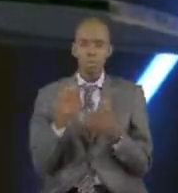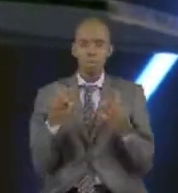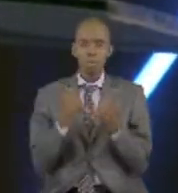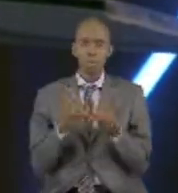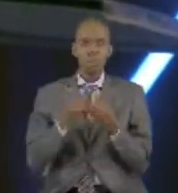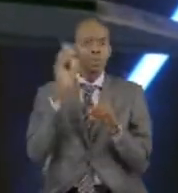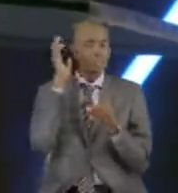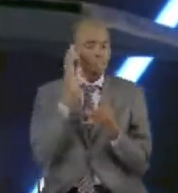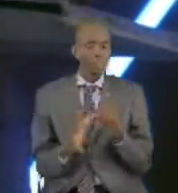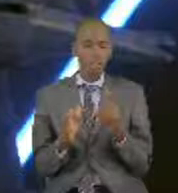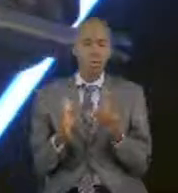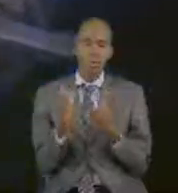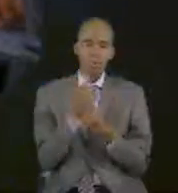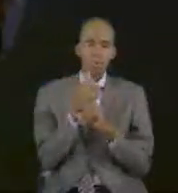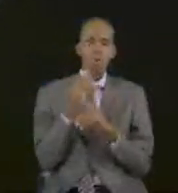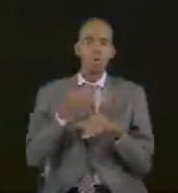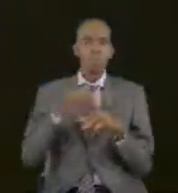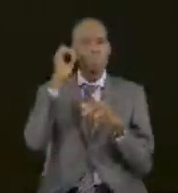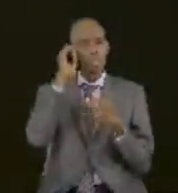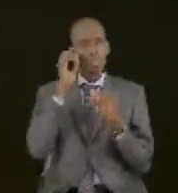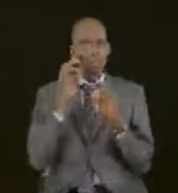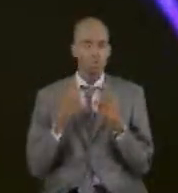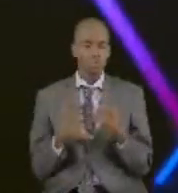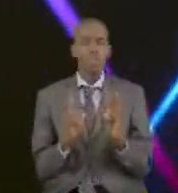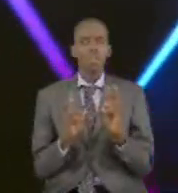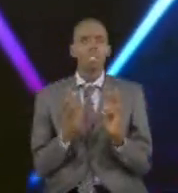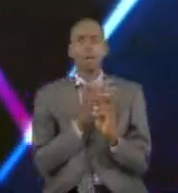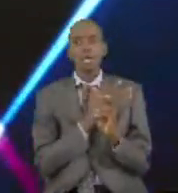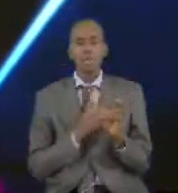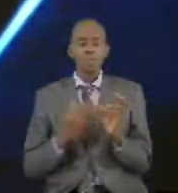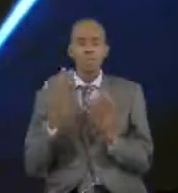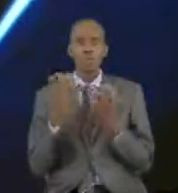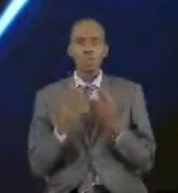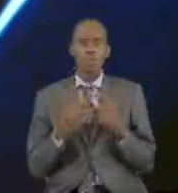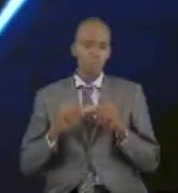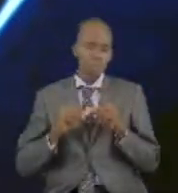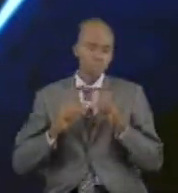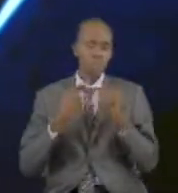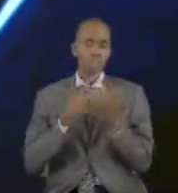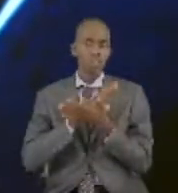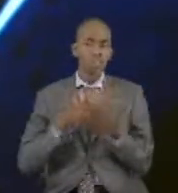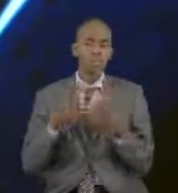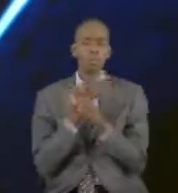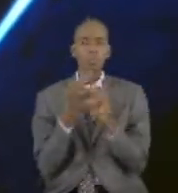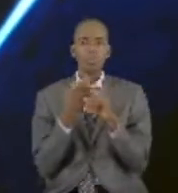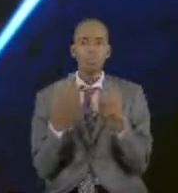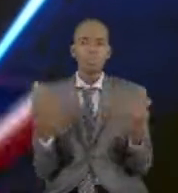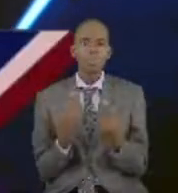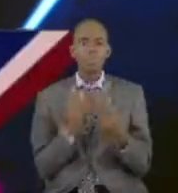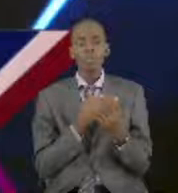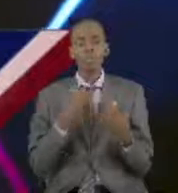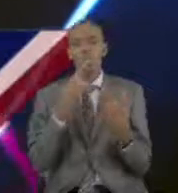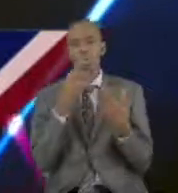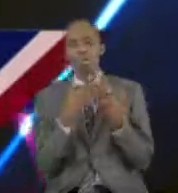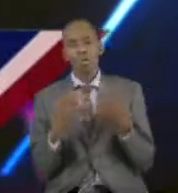juste, néanmoins, demeure ferme dans sa voie. Si tu as été rendu juste, affranchi du péché, et que le